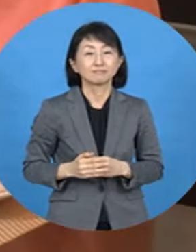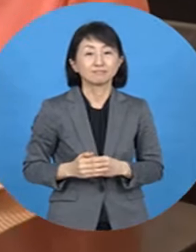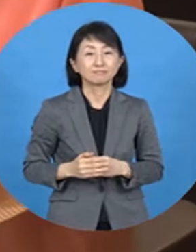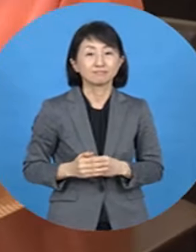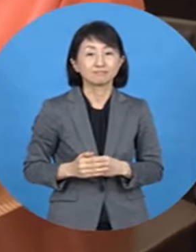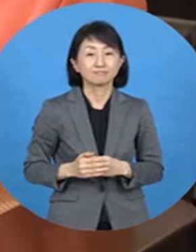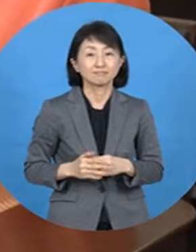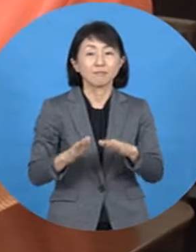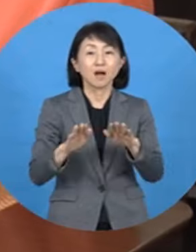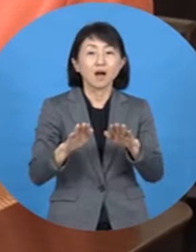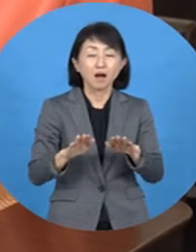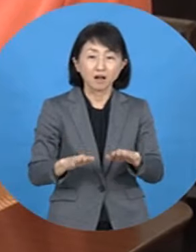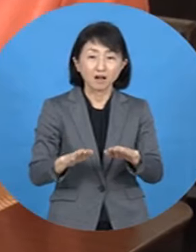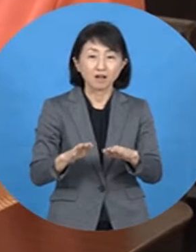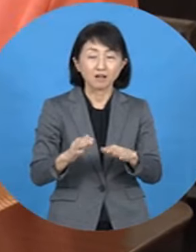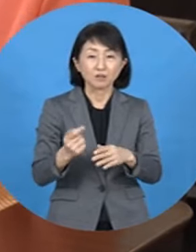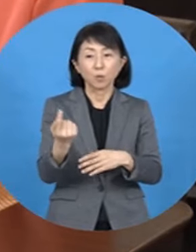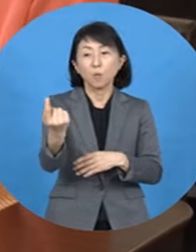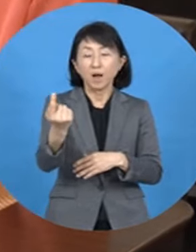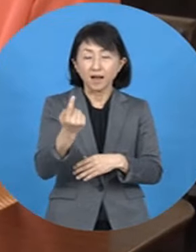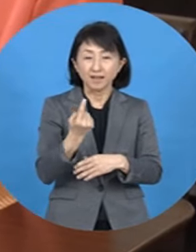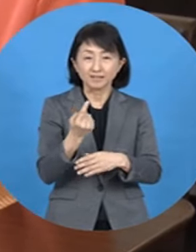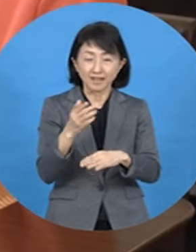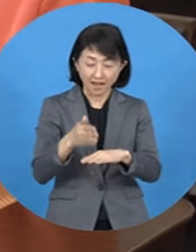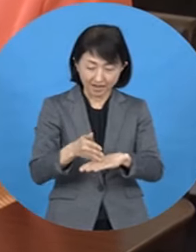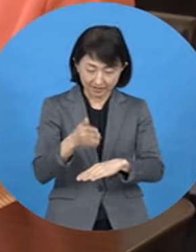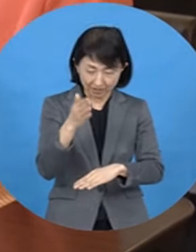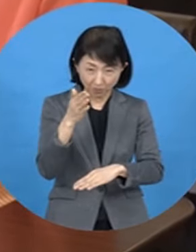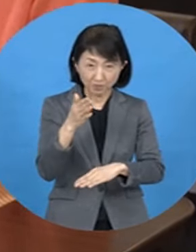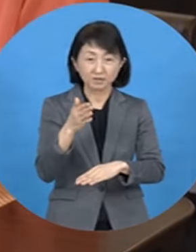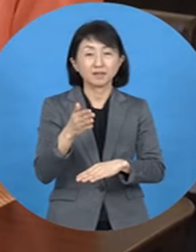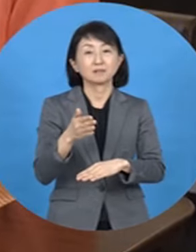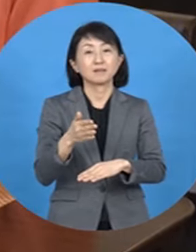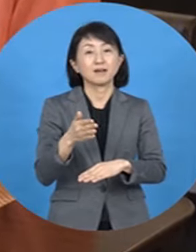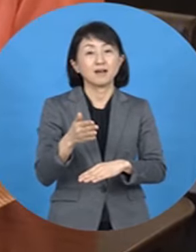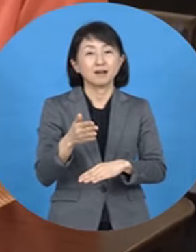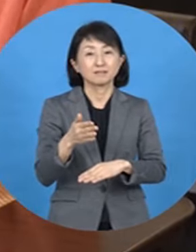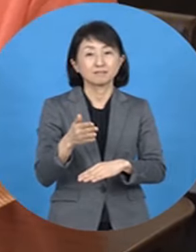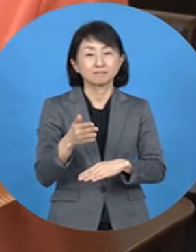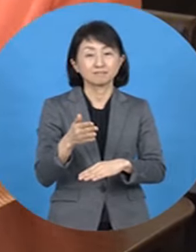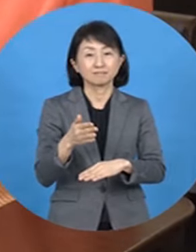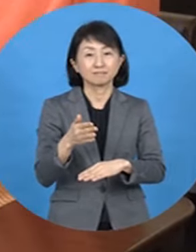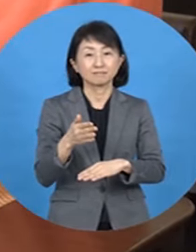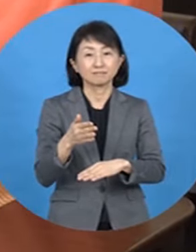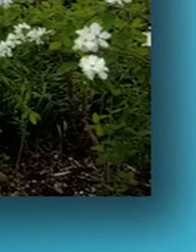はい、 今日はありがとうございました。 ご来店いただきましてありがとうございました。